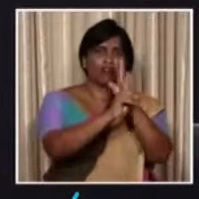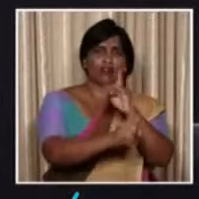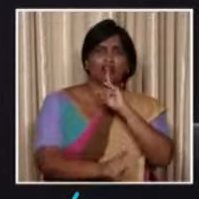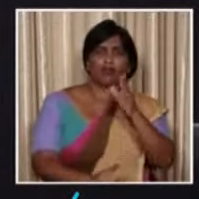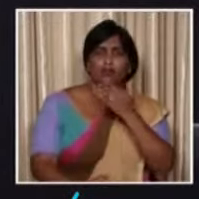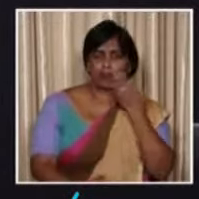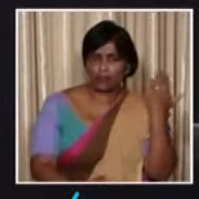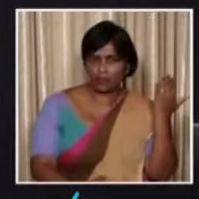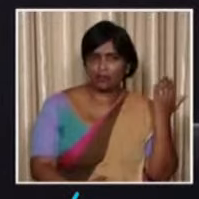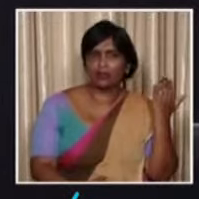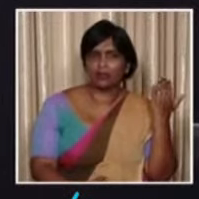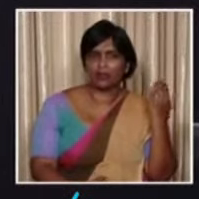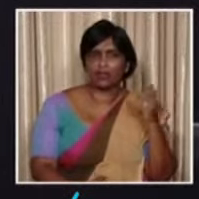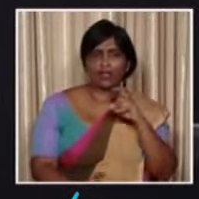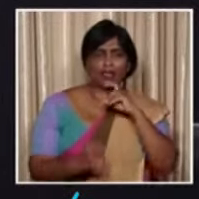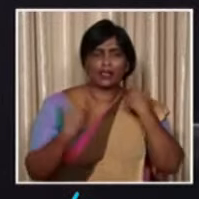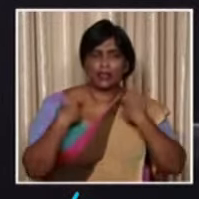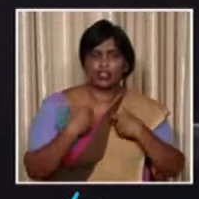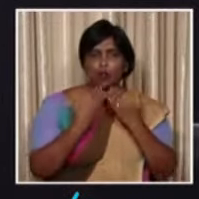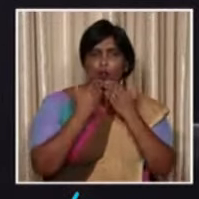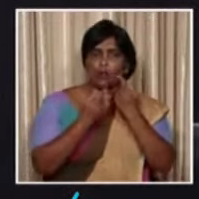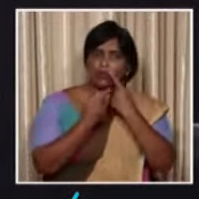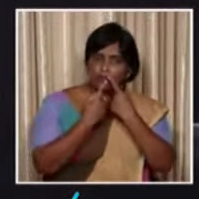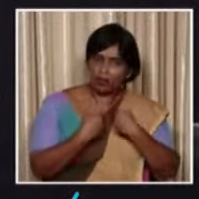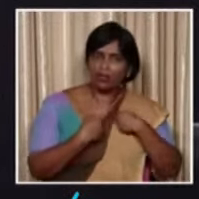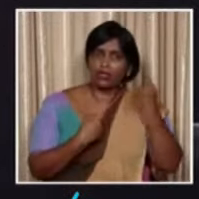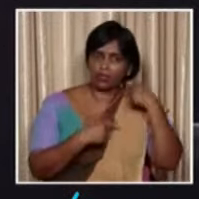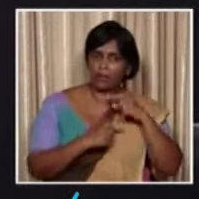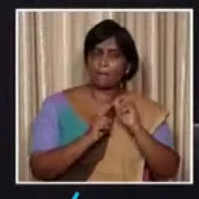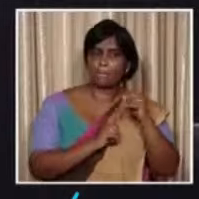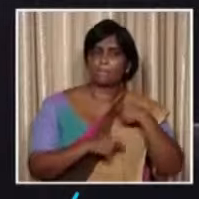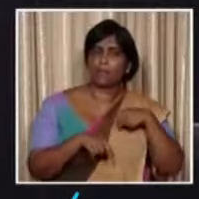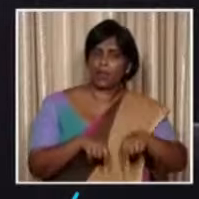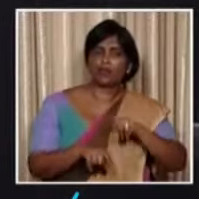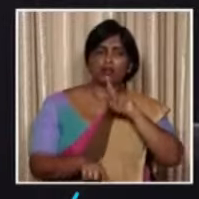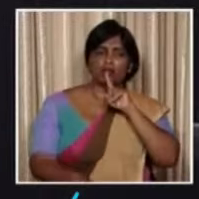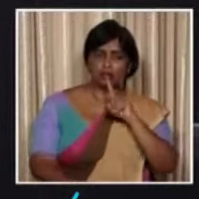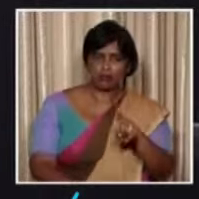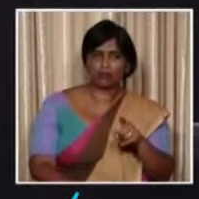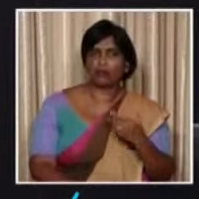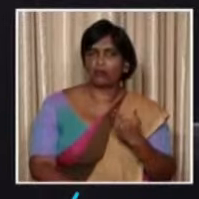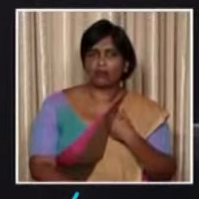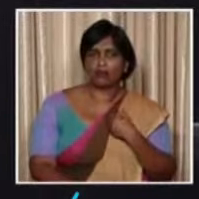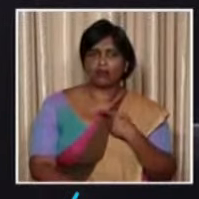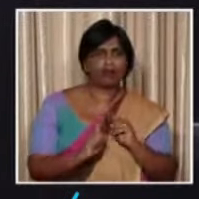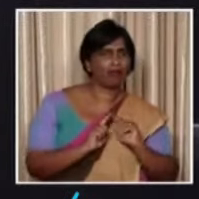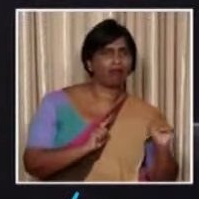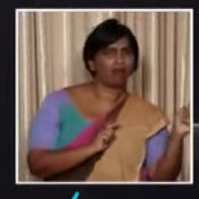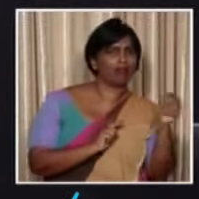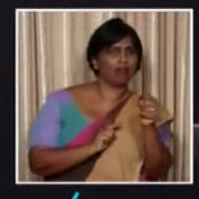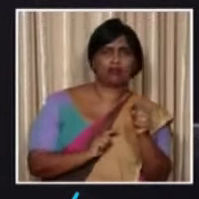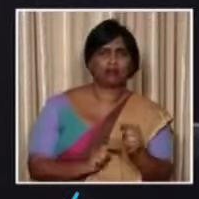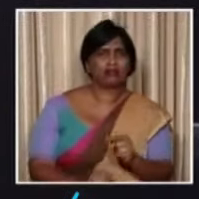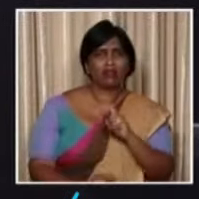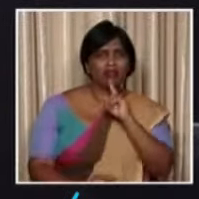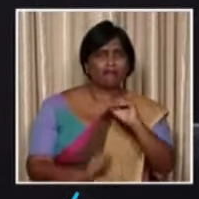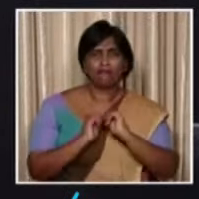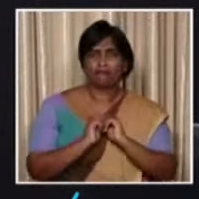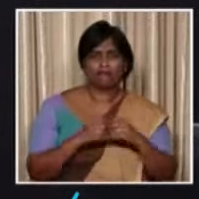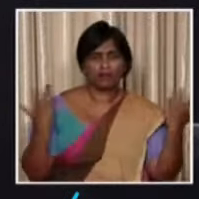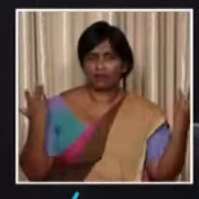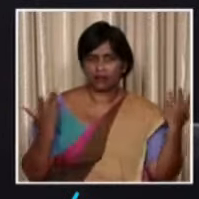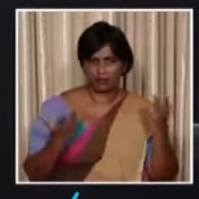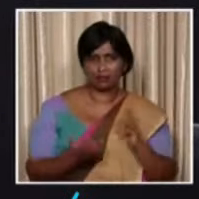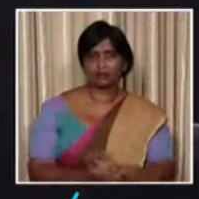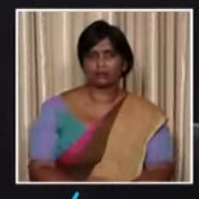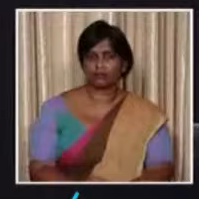පුළුවන් ඉතින් එතුමාගේ නීති උපදේශ සම්බන්ධයෙන් මම අහුවා මං ගිය සතියේත් ඒක පාර්ලිමේන්තු ඇතුළතම කිව්වා ඉතින් මට තුන්වෙනි පාර්ශ්වයකින් රොෂාන් මන්ත්‍රීතුමාට පණිවිඩය වන්න කිසිම